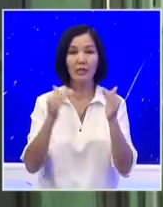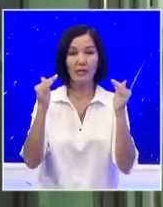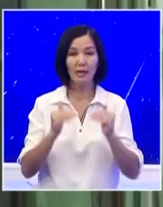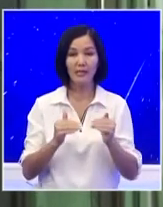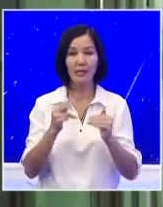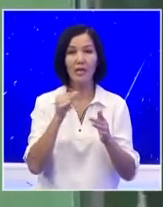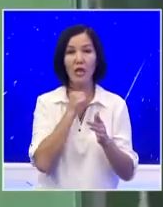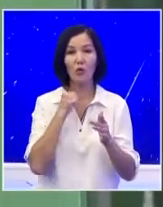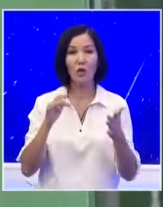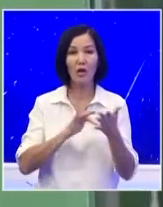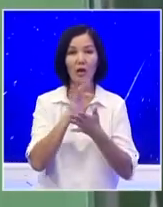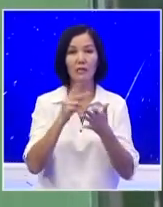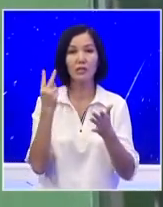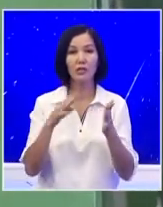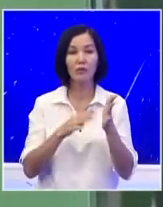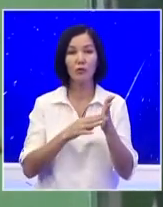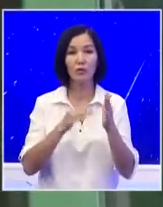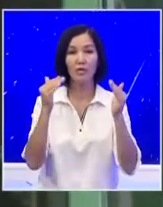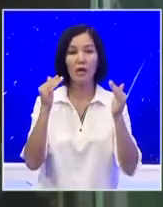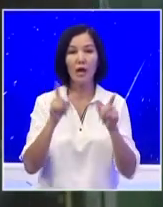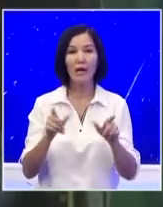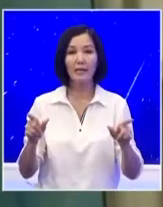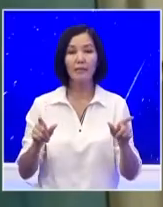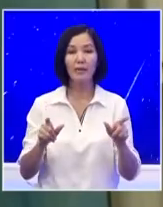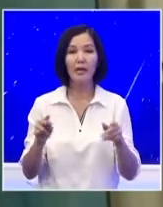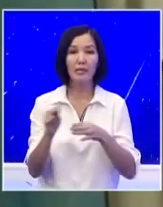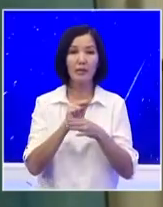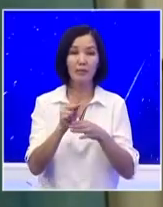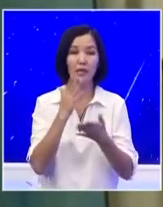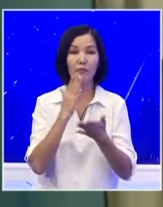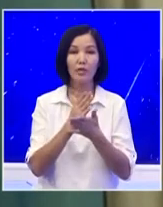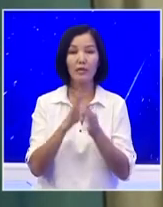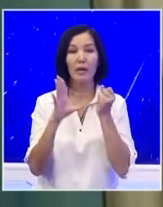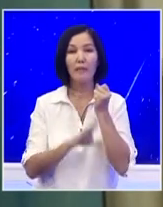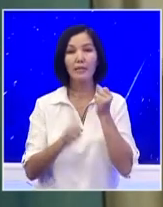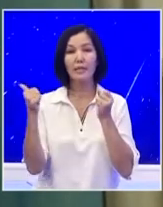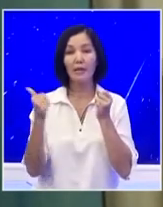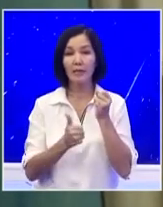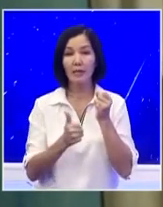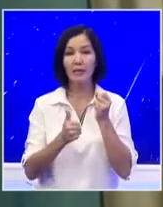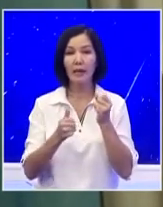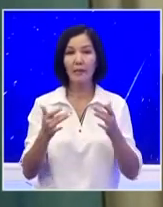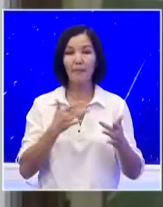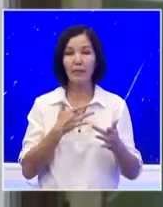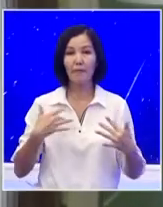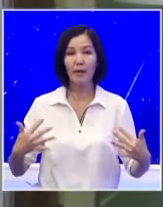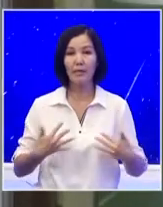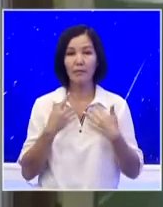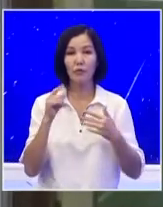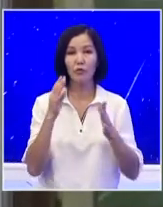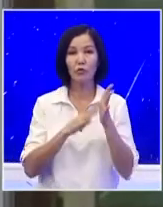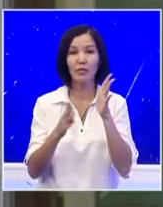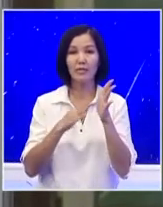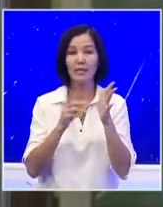Ал Талдықорған қаласында 29 адамға жан-жақты көмек көрсетілуде. Соңғы аптада пневмониямен 198 адам ауруханаға